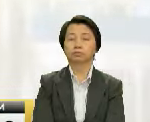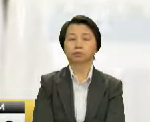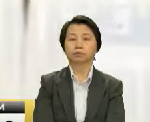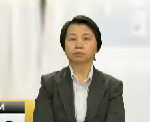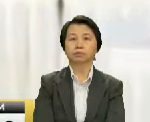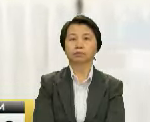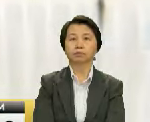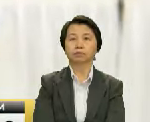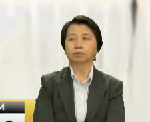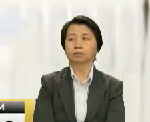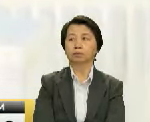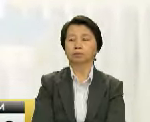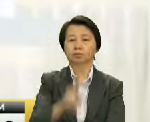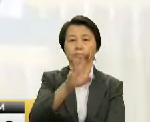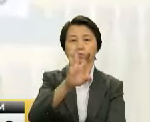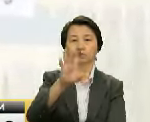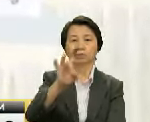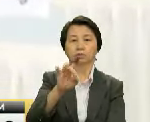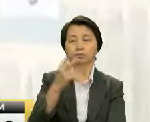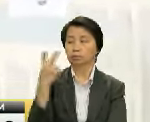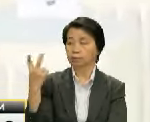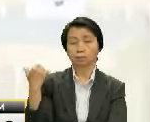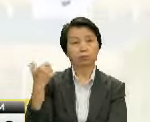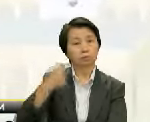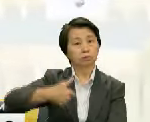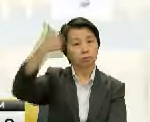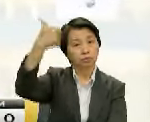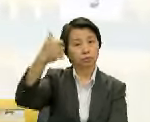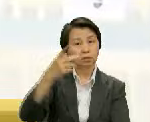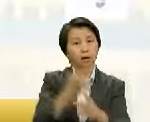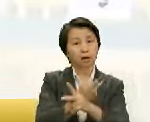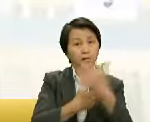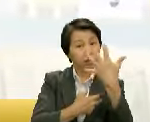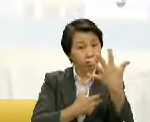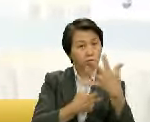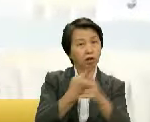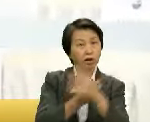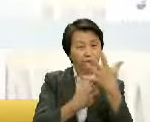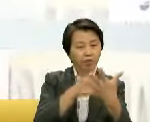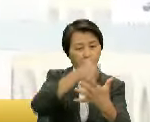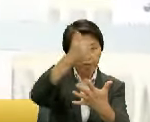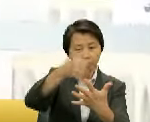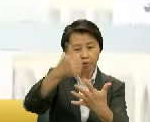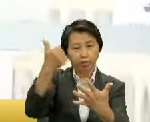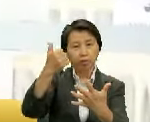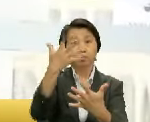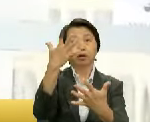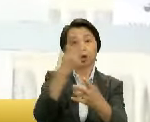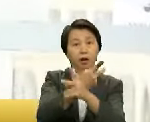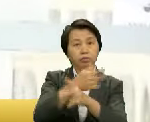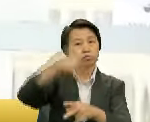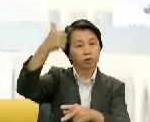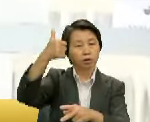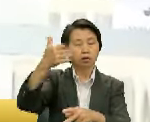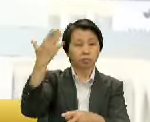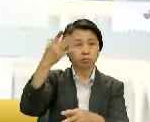Keputusan rasmi bagi P148 Air Hitam yang menyaksikan kemenangan buat kali kelima kepada Datuk Seri Dr. Wi Ka Siong